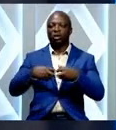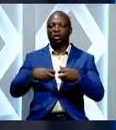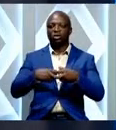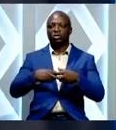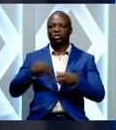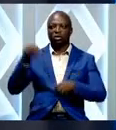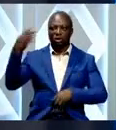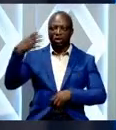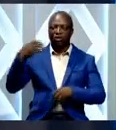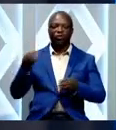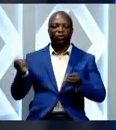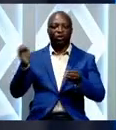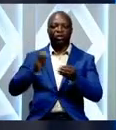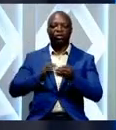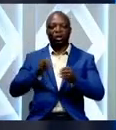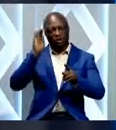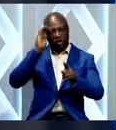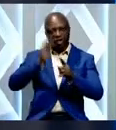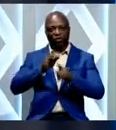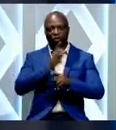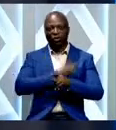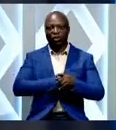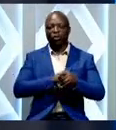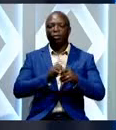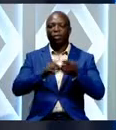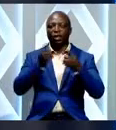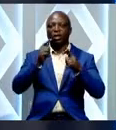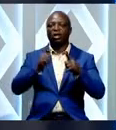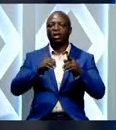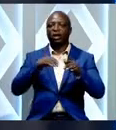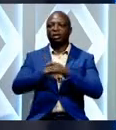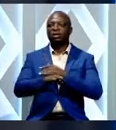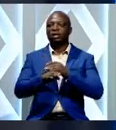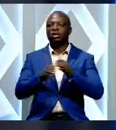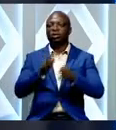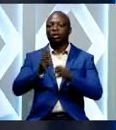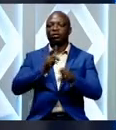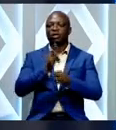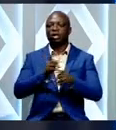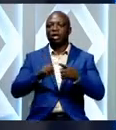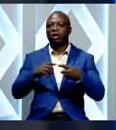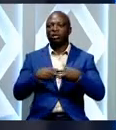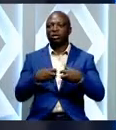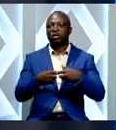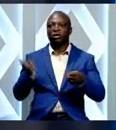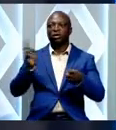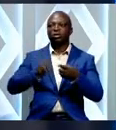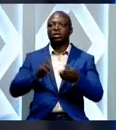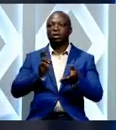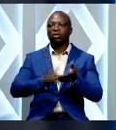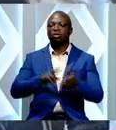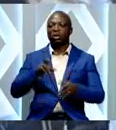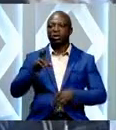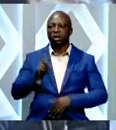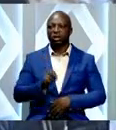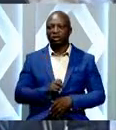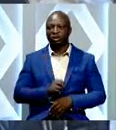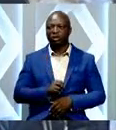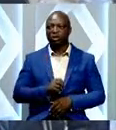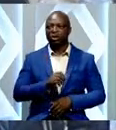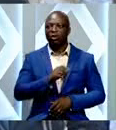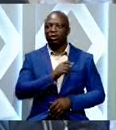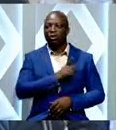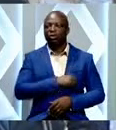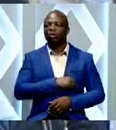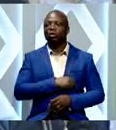à l'objectif du Togo d'atteindre l'accès universel à l'électricité d'ici 2030. Le Togo,